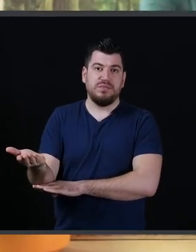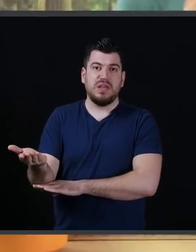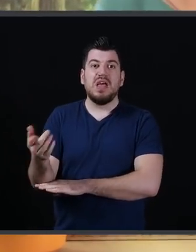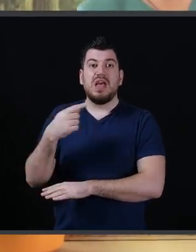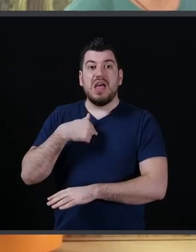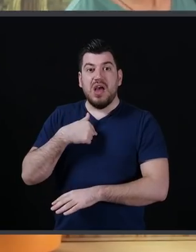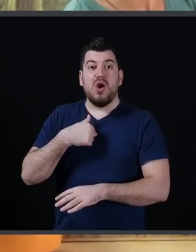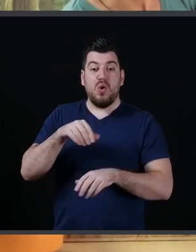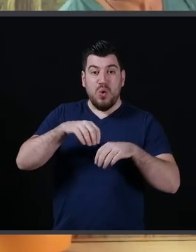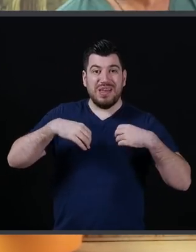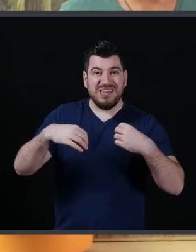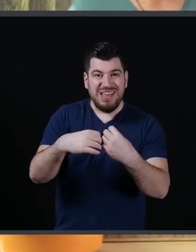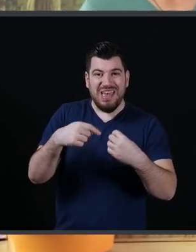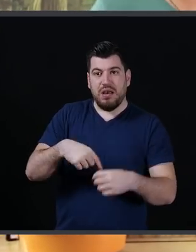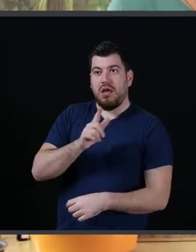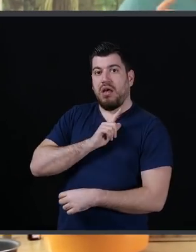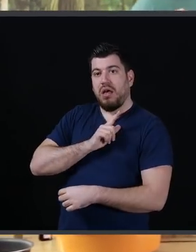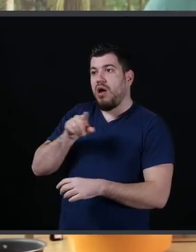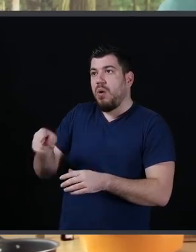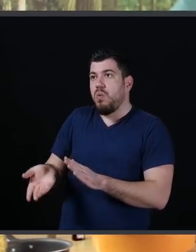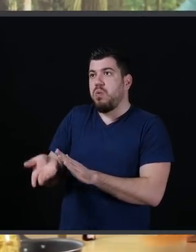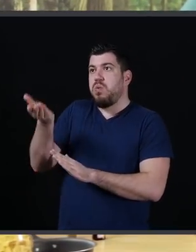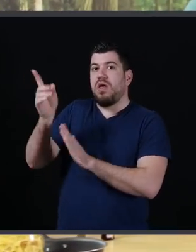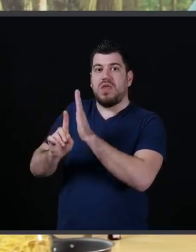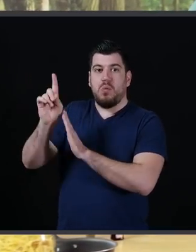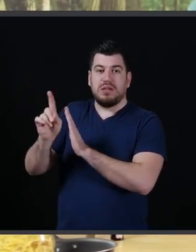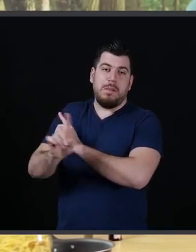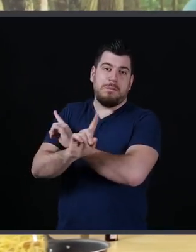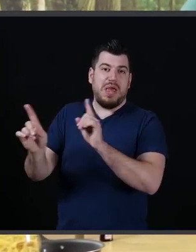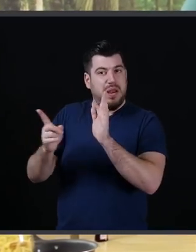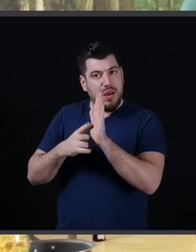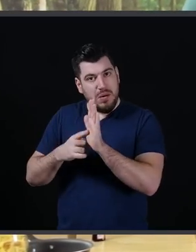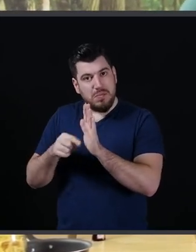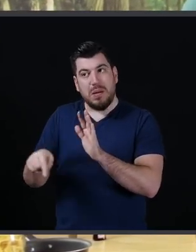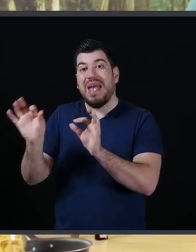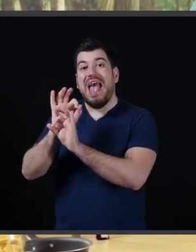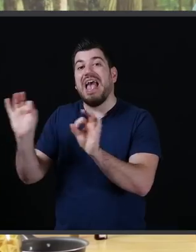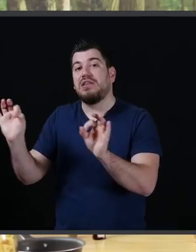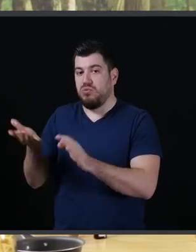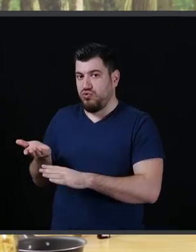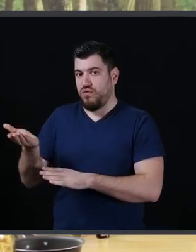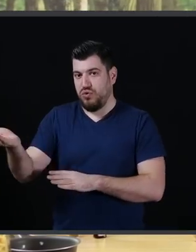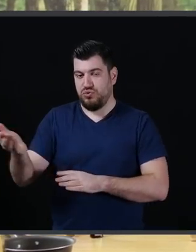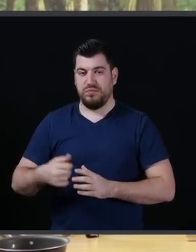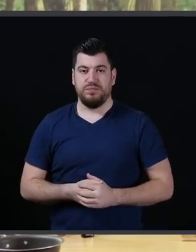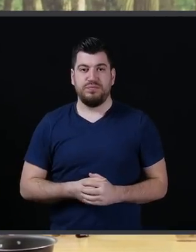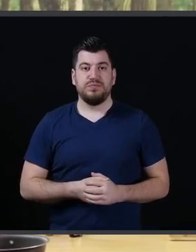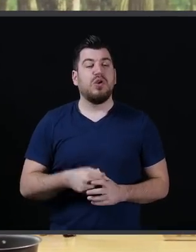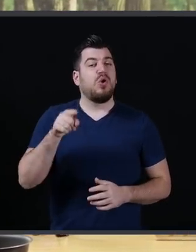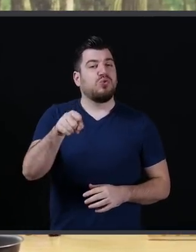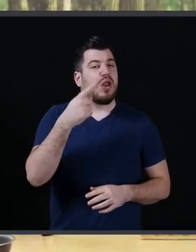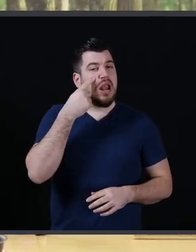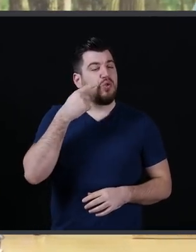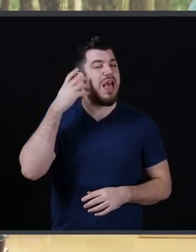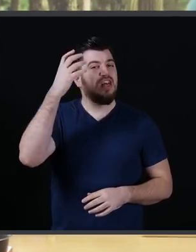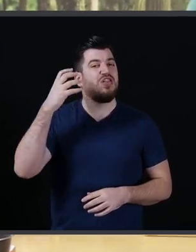πρέπει να περιμένει το κέικ Εντάξει, ωραία Λοιπόν, τι γίνεται τώρα Τώρα έχουμε λίγο θεωρητικό κομμάτι της συνταγής Αλλά πρέπει να